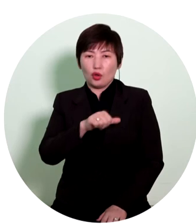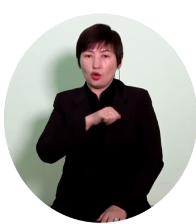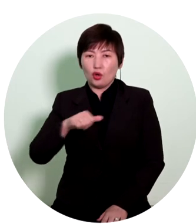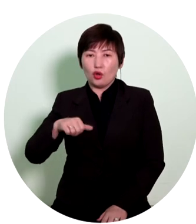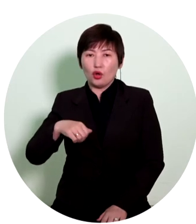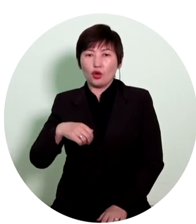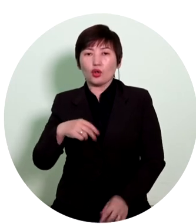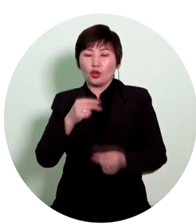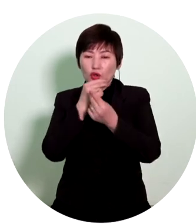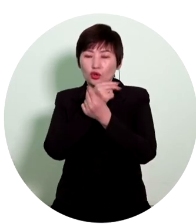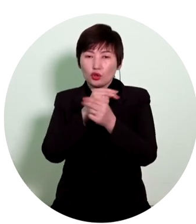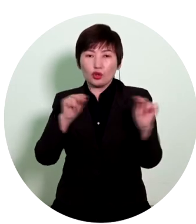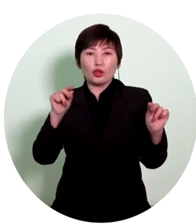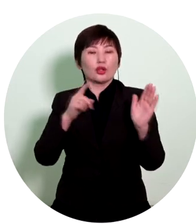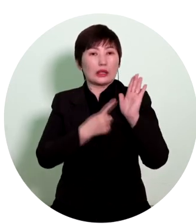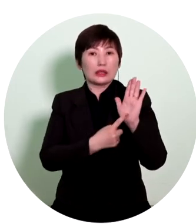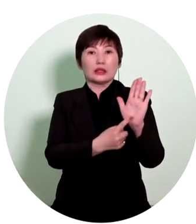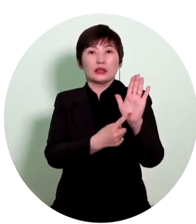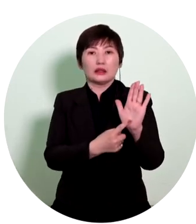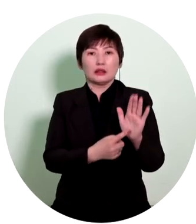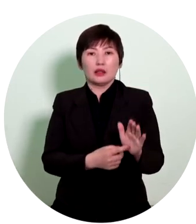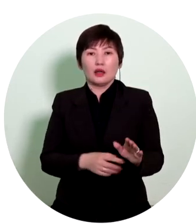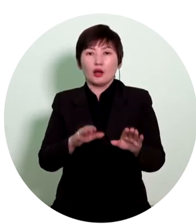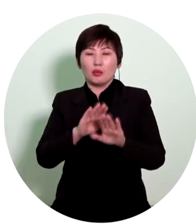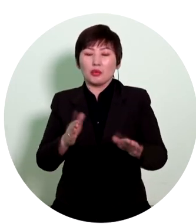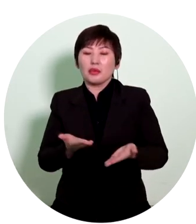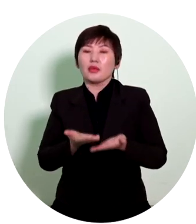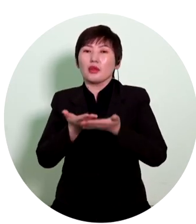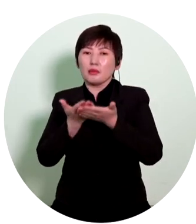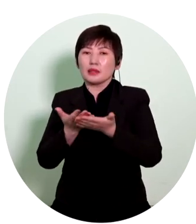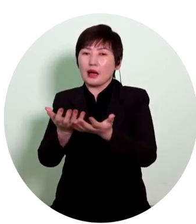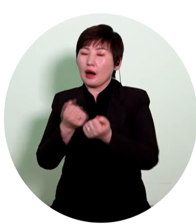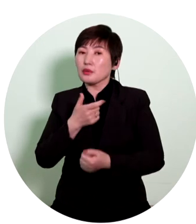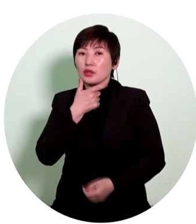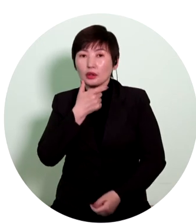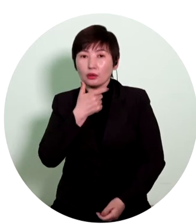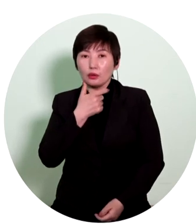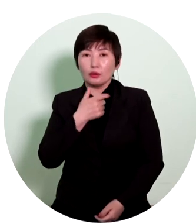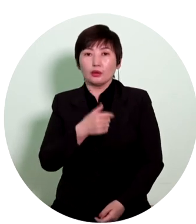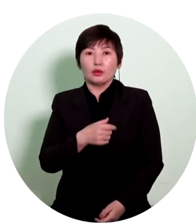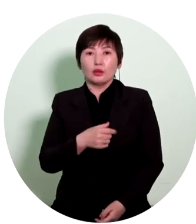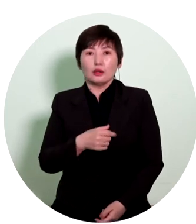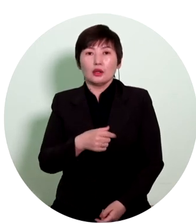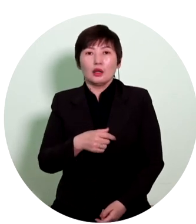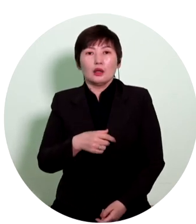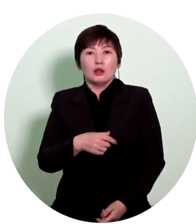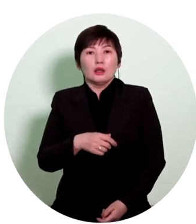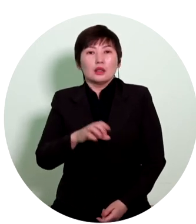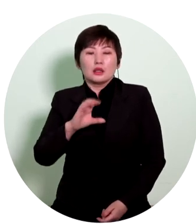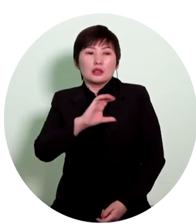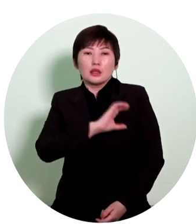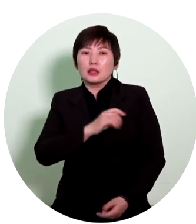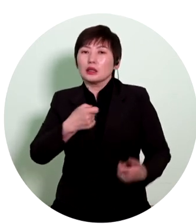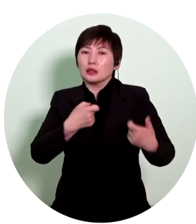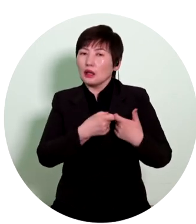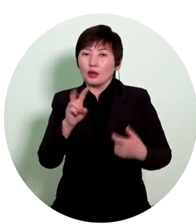өөрийн үзэл бодлоо чөлөөтэй илэрхийлэх бусдын дэмжлэгийг авч чадахгүйгээс за мөн таагүй нөхцөл байдлын